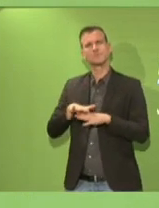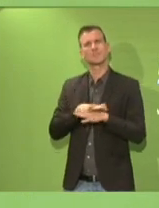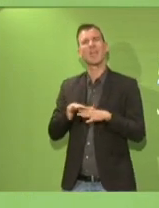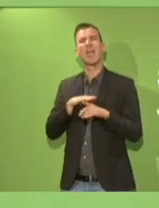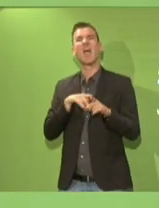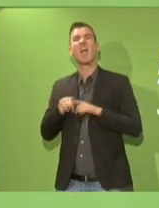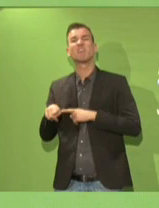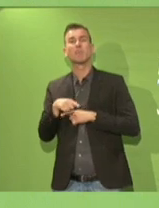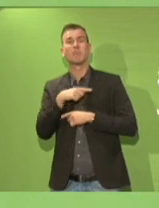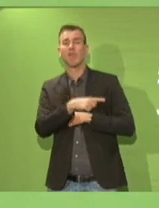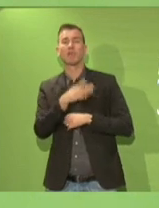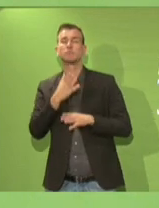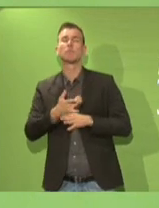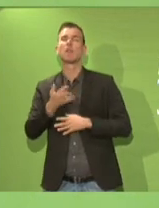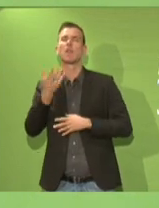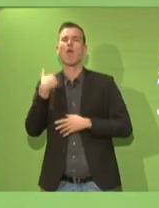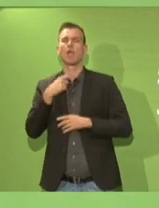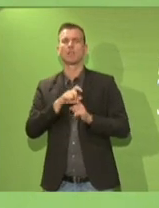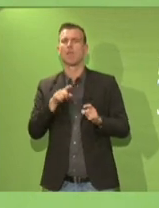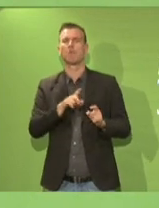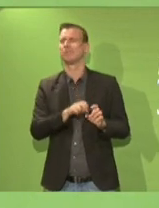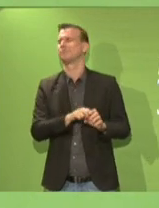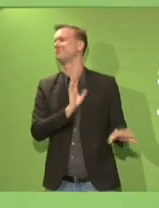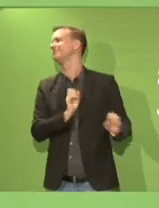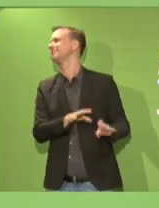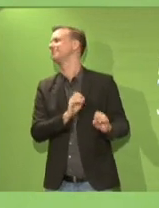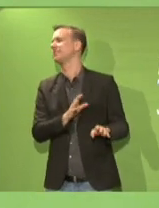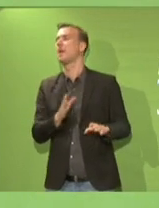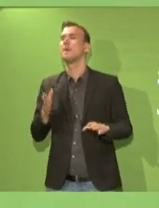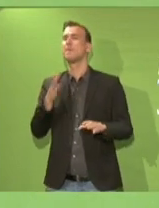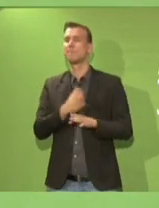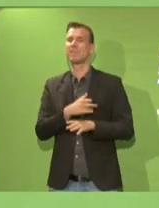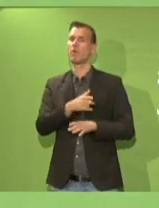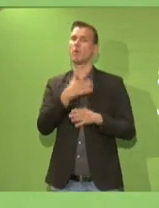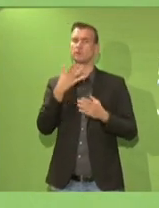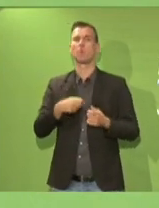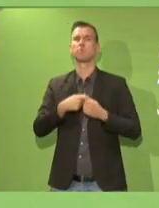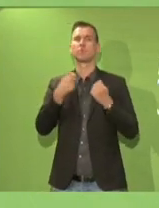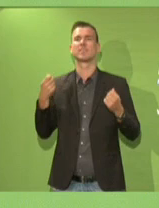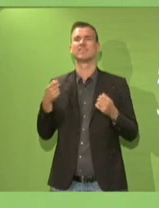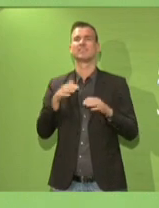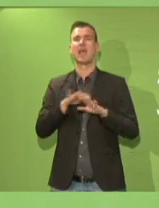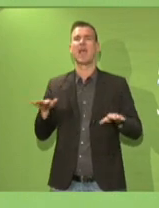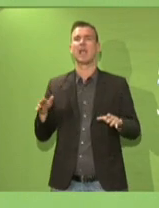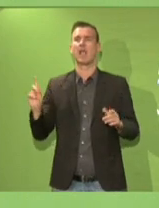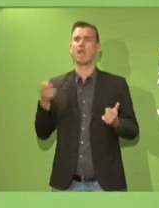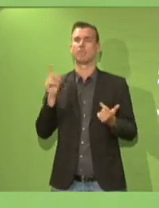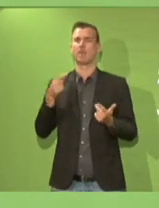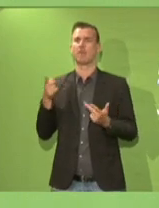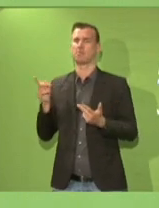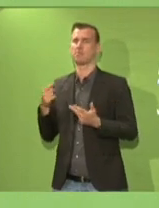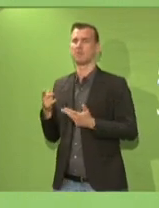FDP sowieso schon lange geräumt, bevor sie ihre Schreibtische im Bundestag räumen musste. Und was